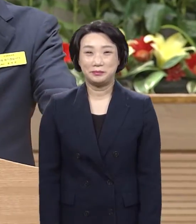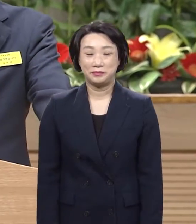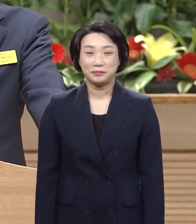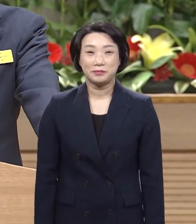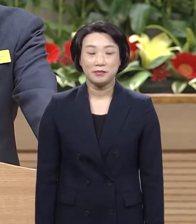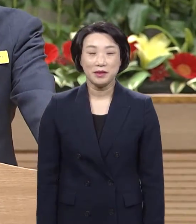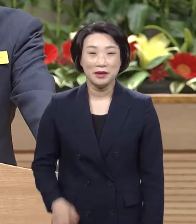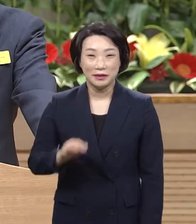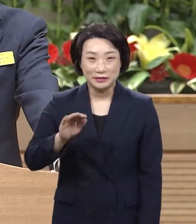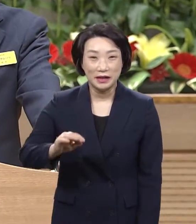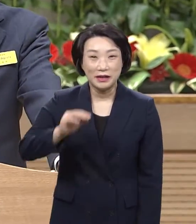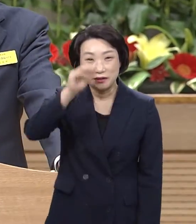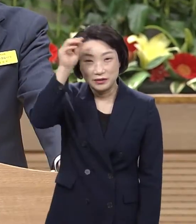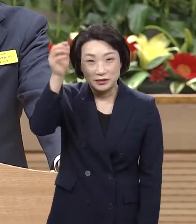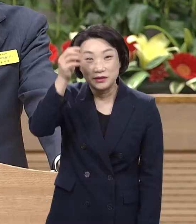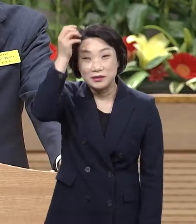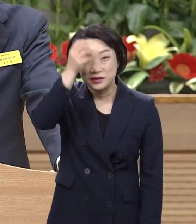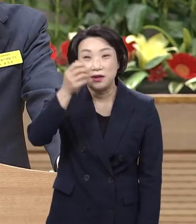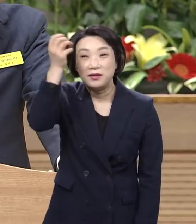성령